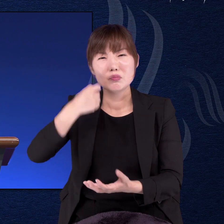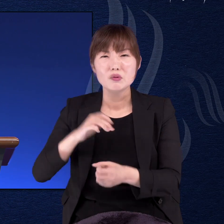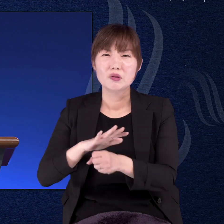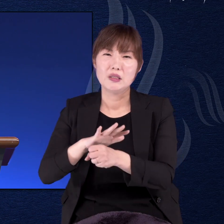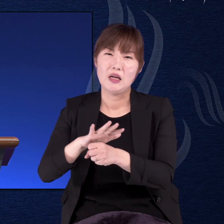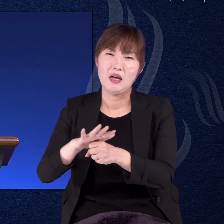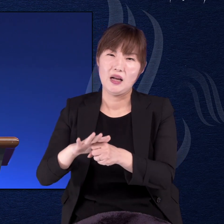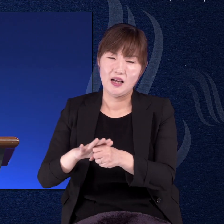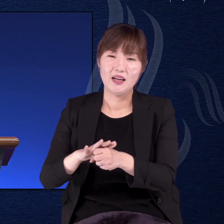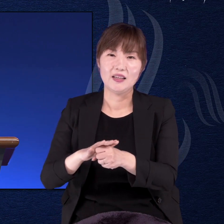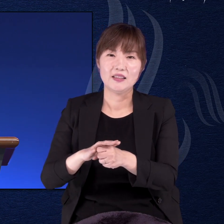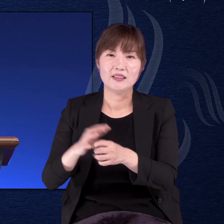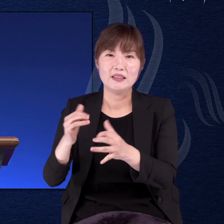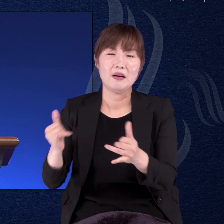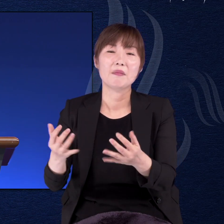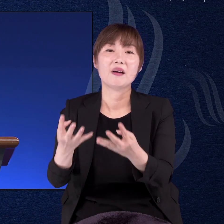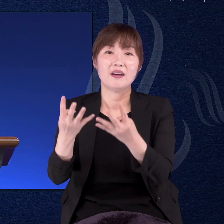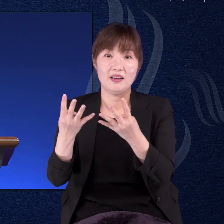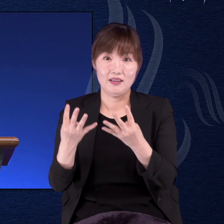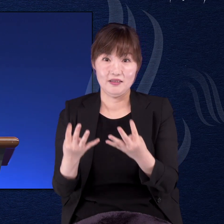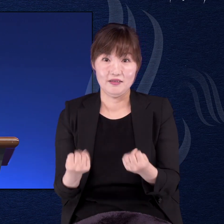그게 그 아이를 책임져 줄까요?